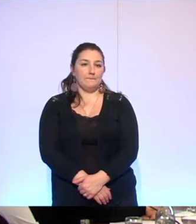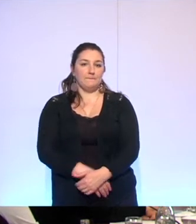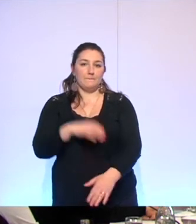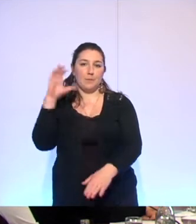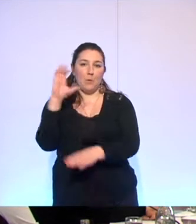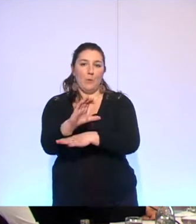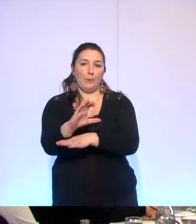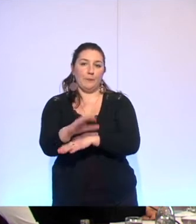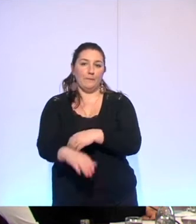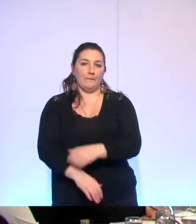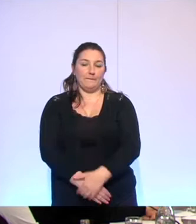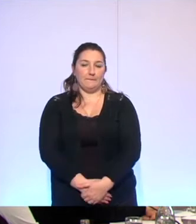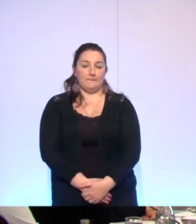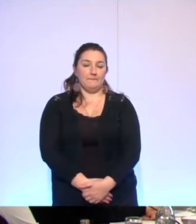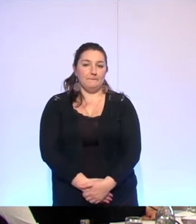Contre.